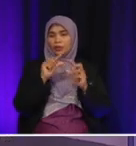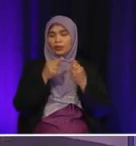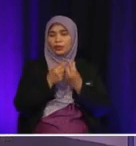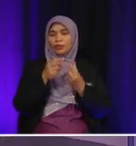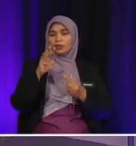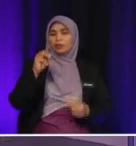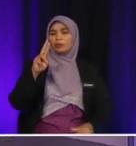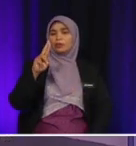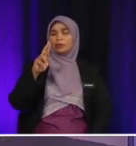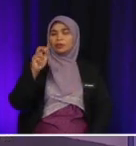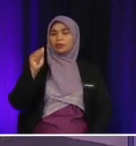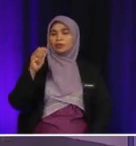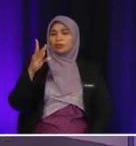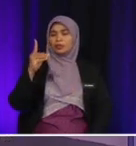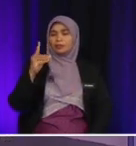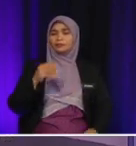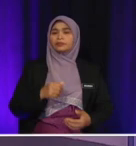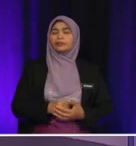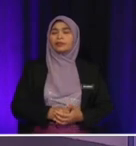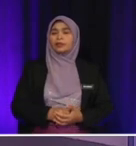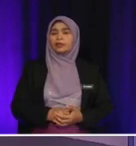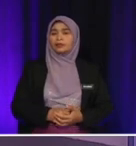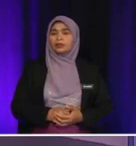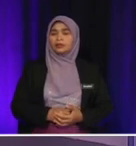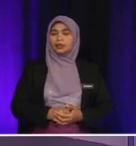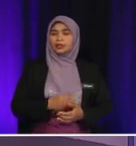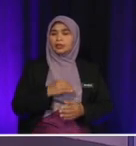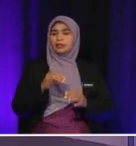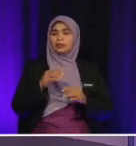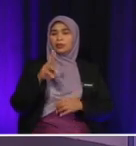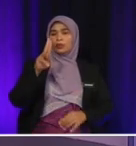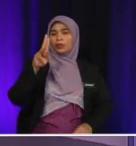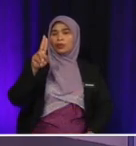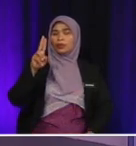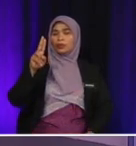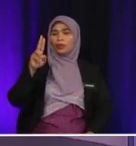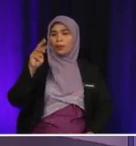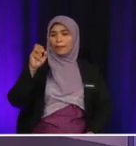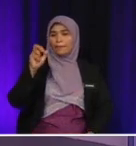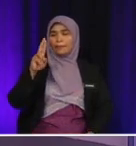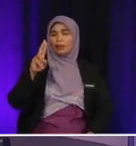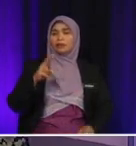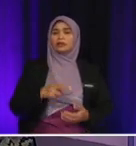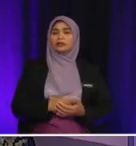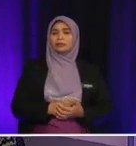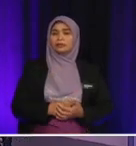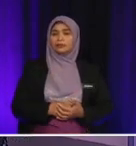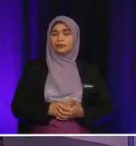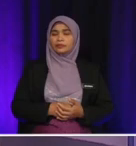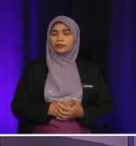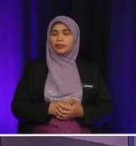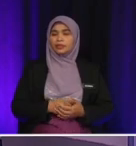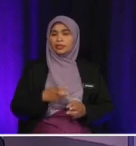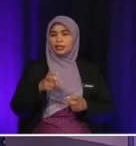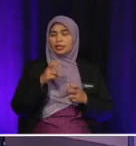Khalid alwalid iaitu Saifullah Pedang Allah pada masa Perang Yamamah dengan Ubaidillah ya